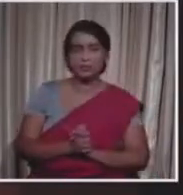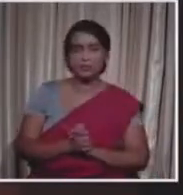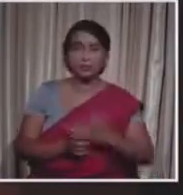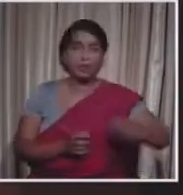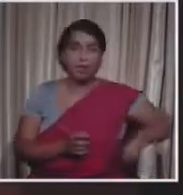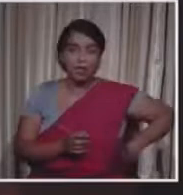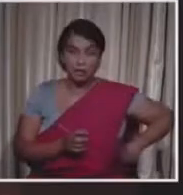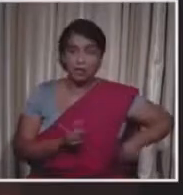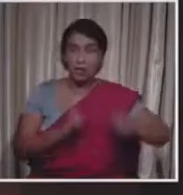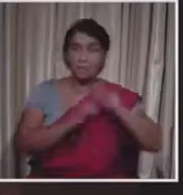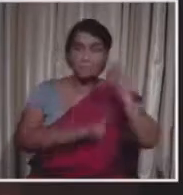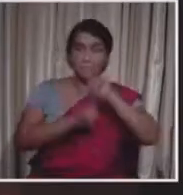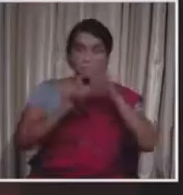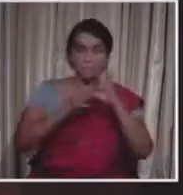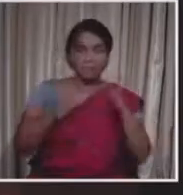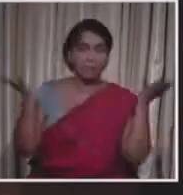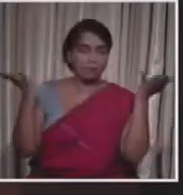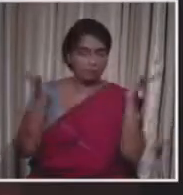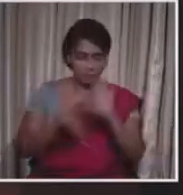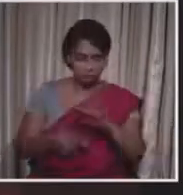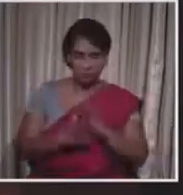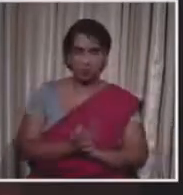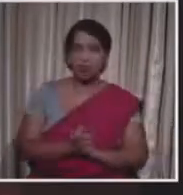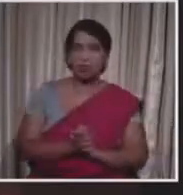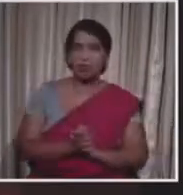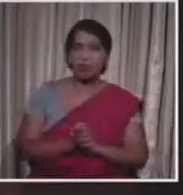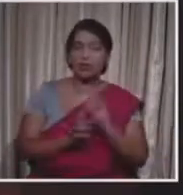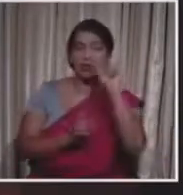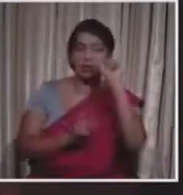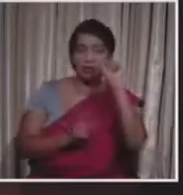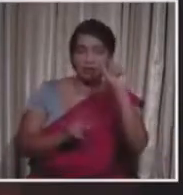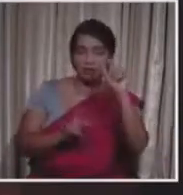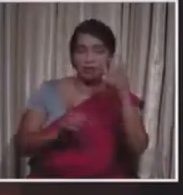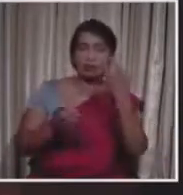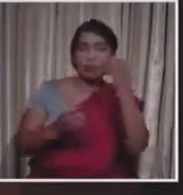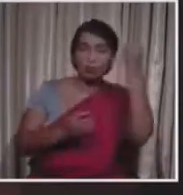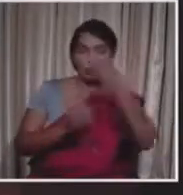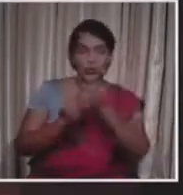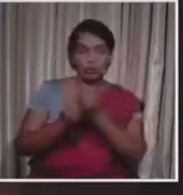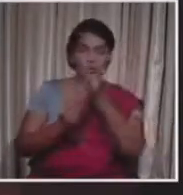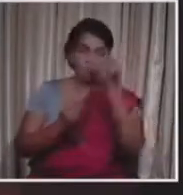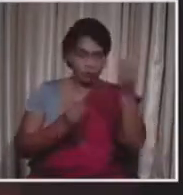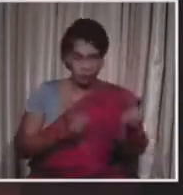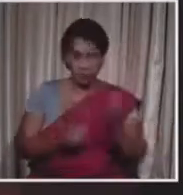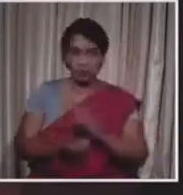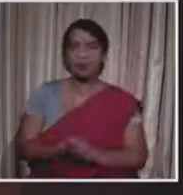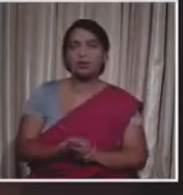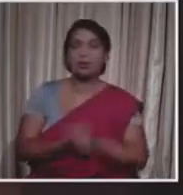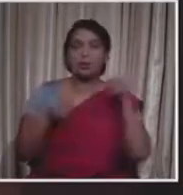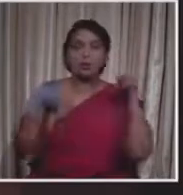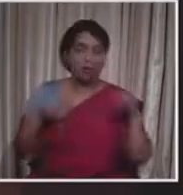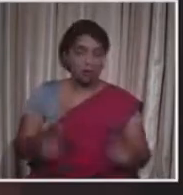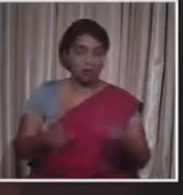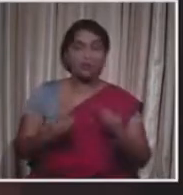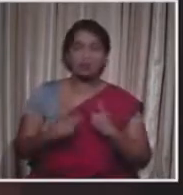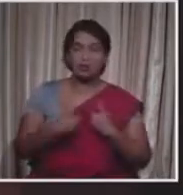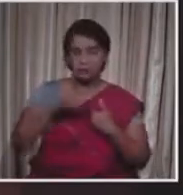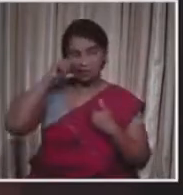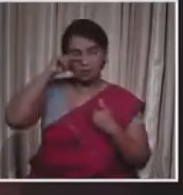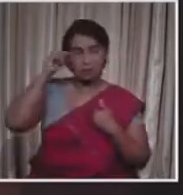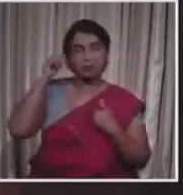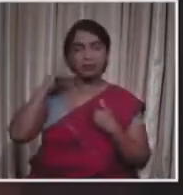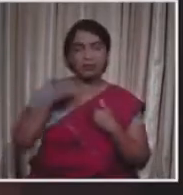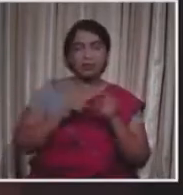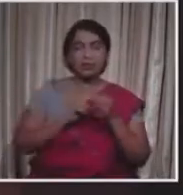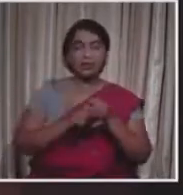සෙනසුරාදා පාර්ලිමේන්තුව රැස් වුණා නාම යෝජනා වලට දින දුන්නා අද අපි